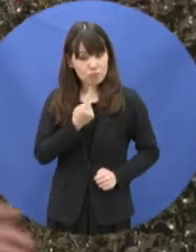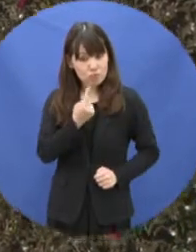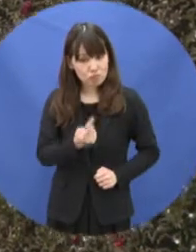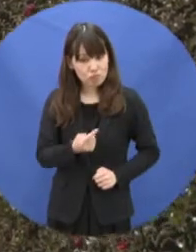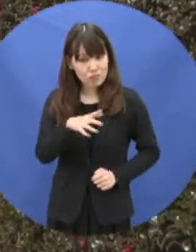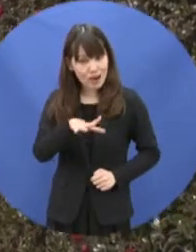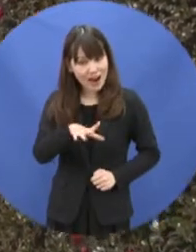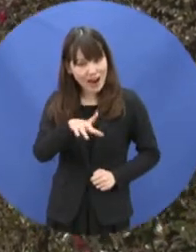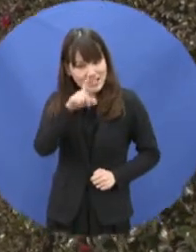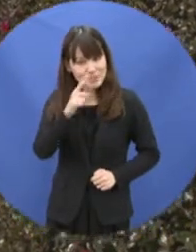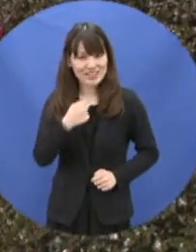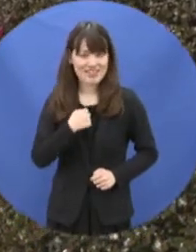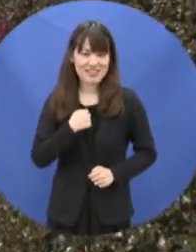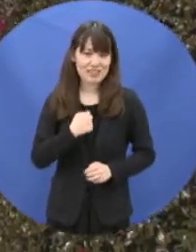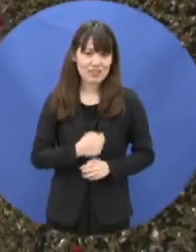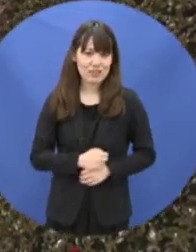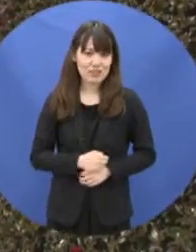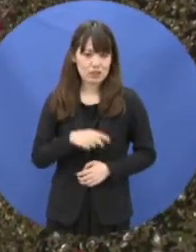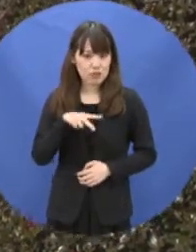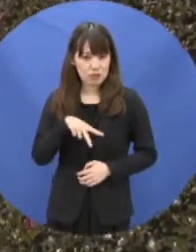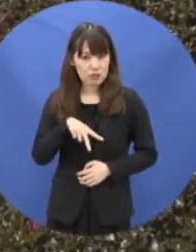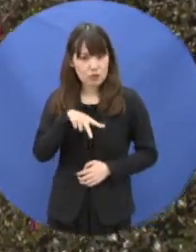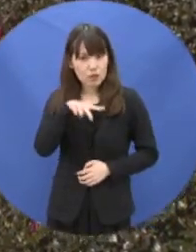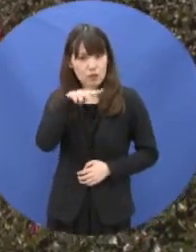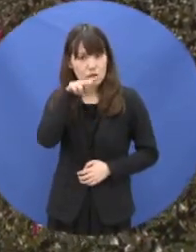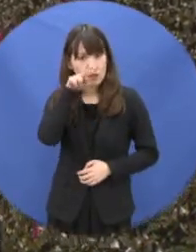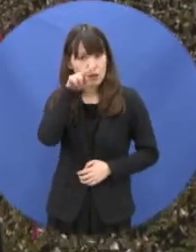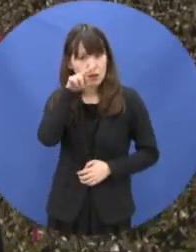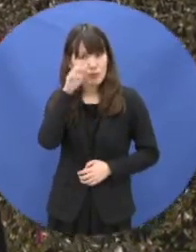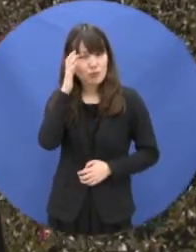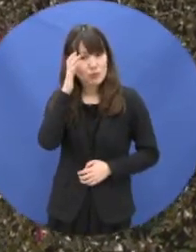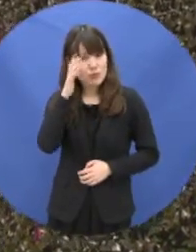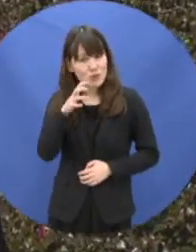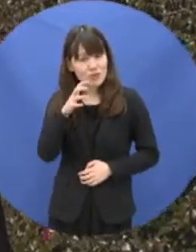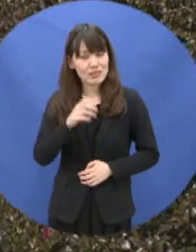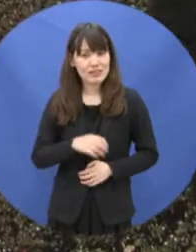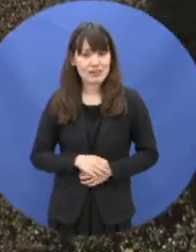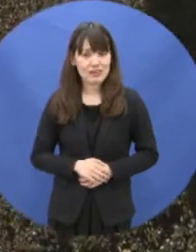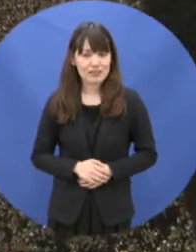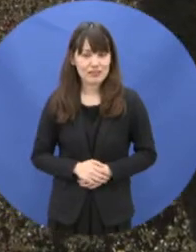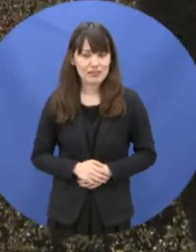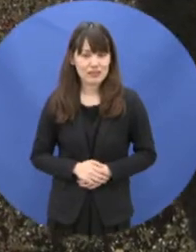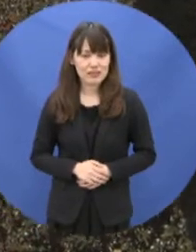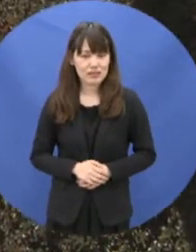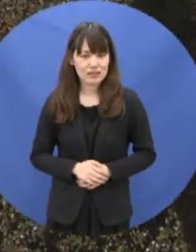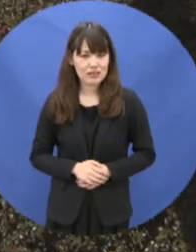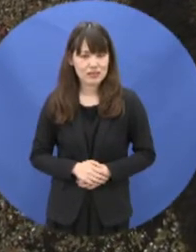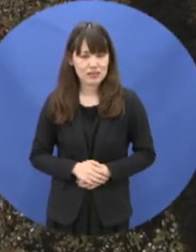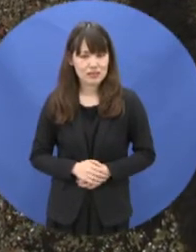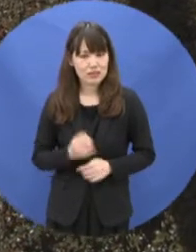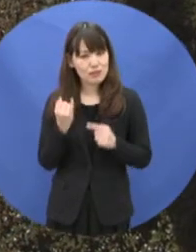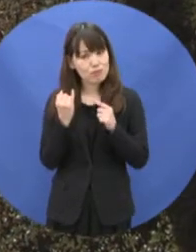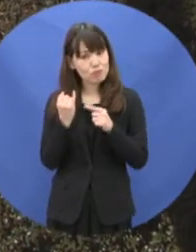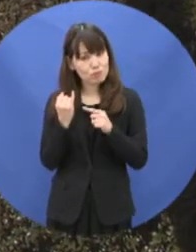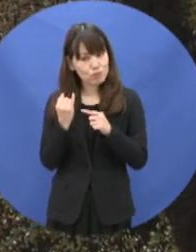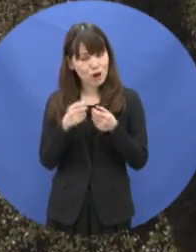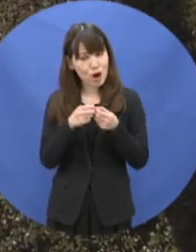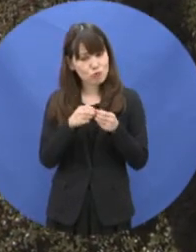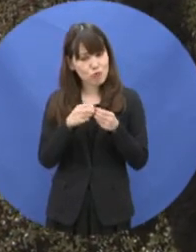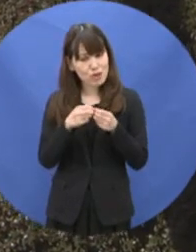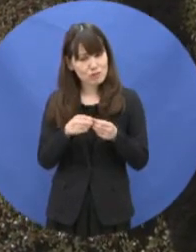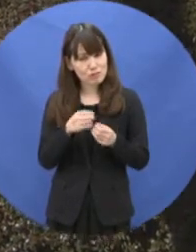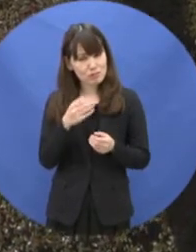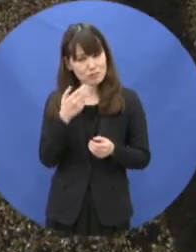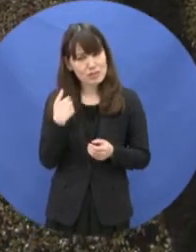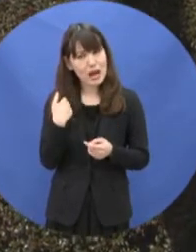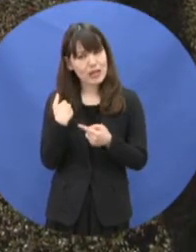初めてなんです。やっぱり迫力ありますよね。 というわけで、あまり詳しくない梅